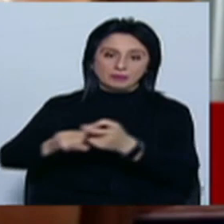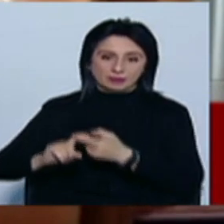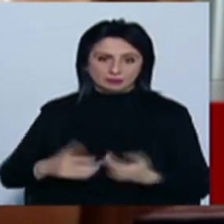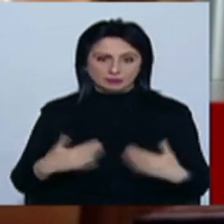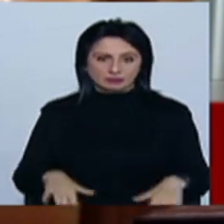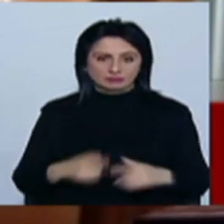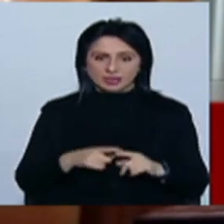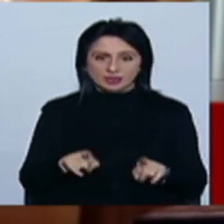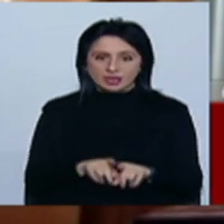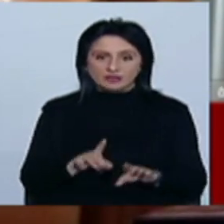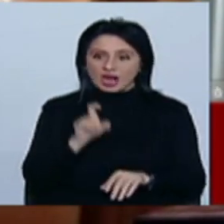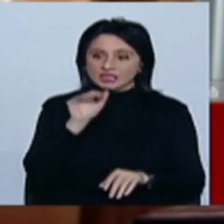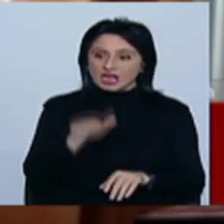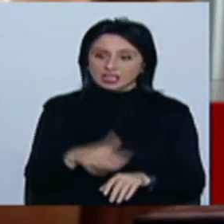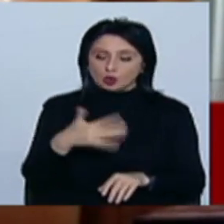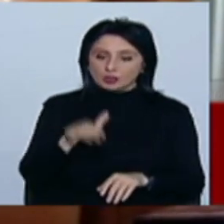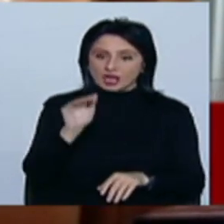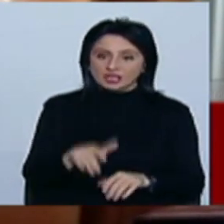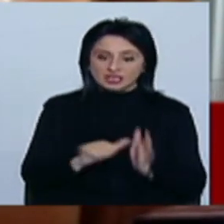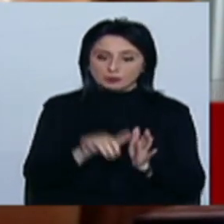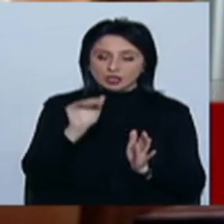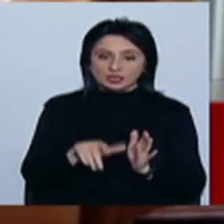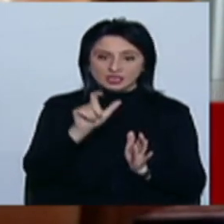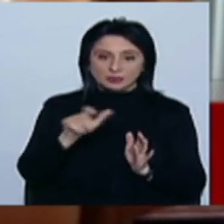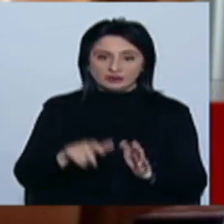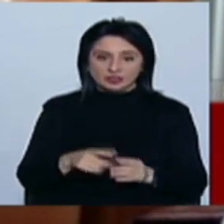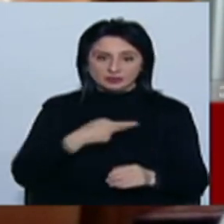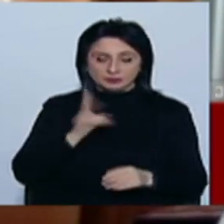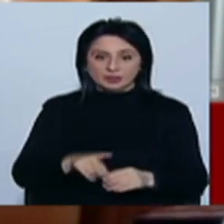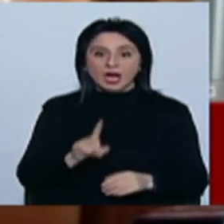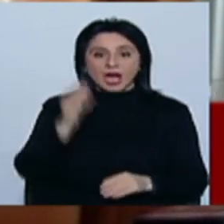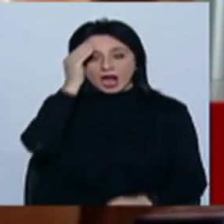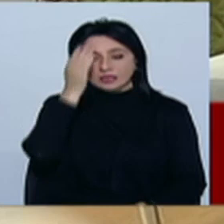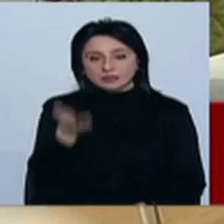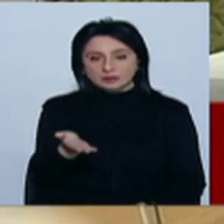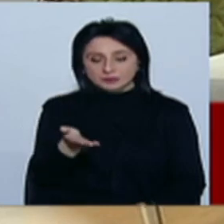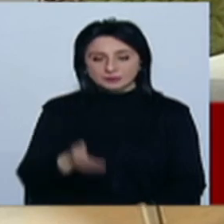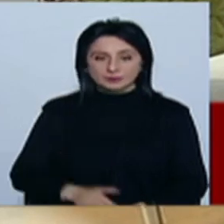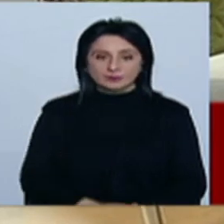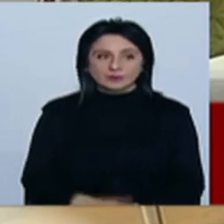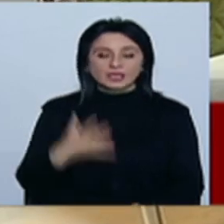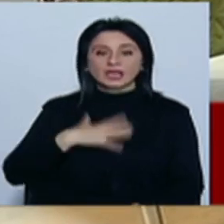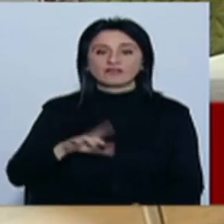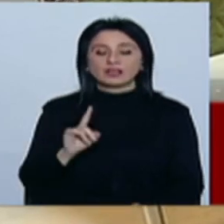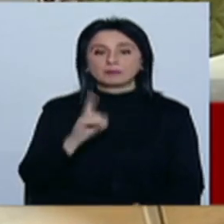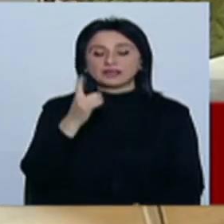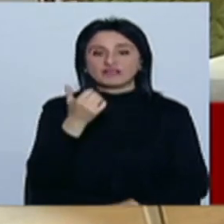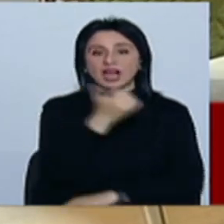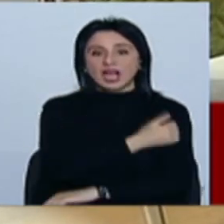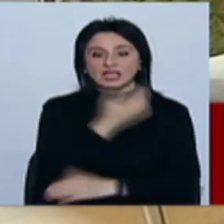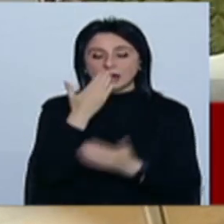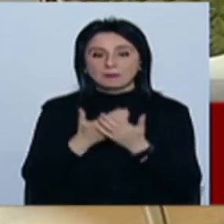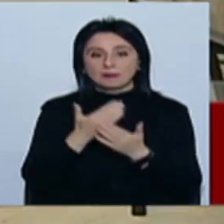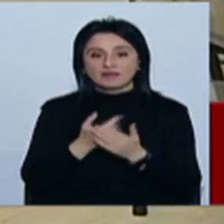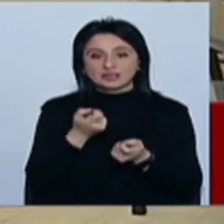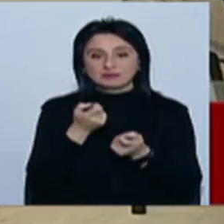შექმნას 100,000 და 50,000 და 60,000 ადამიანი თუ შეეცირა, რა აზრი ხონდა? ქვეყანაში პირველადი აცრების